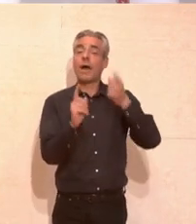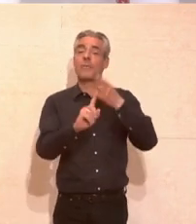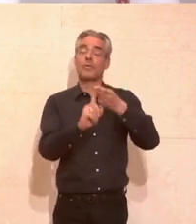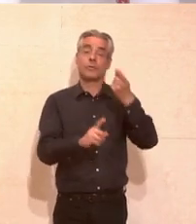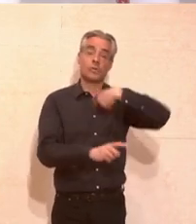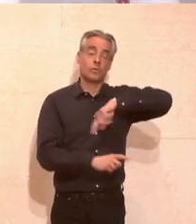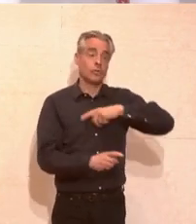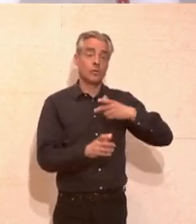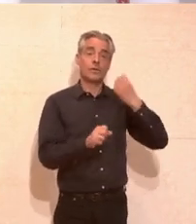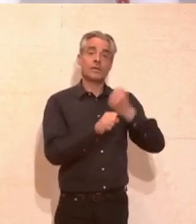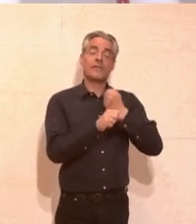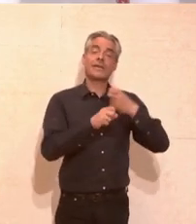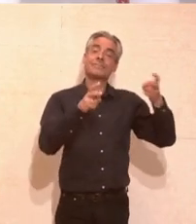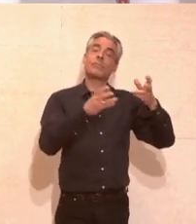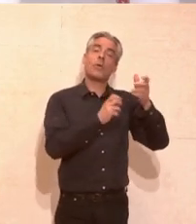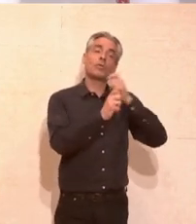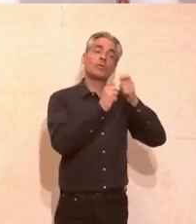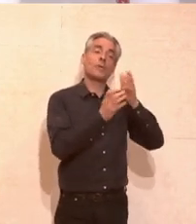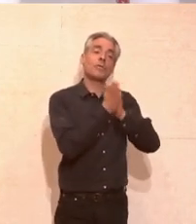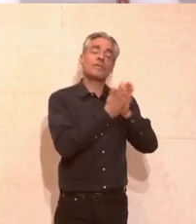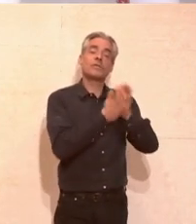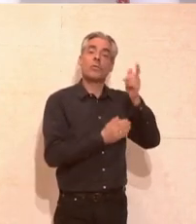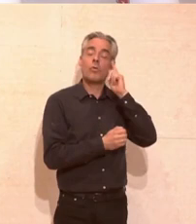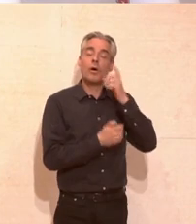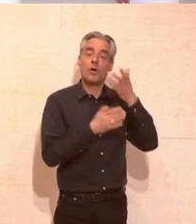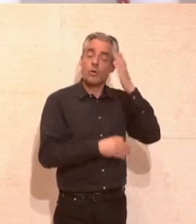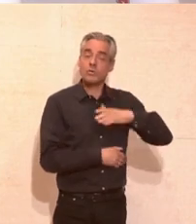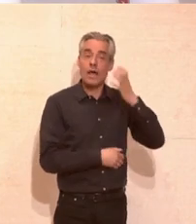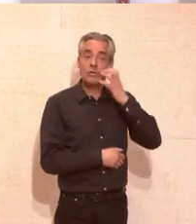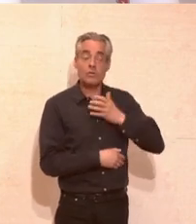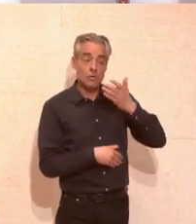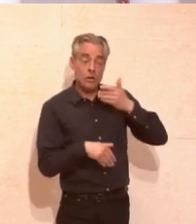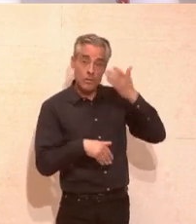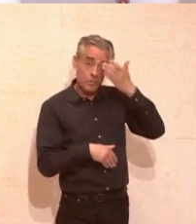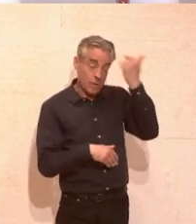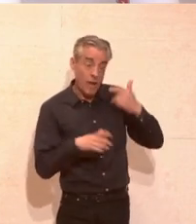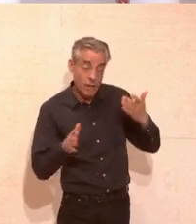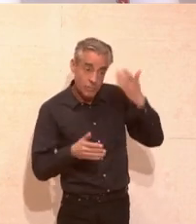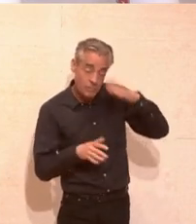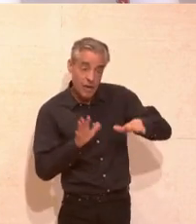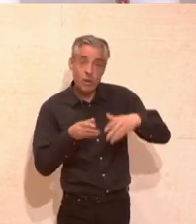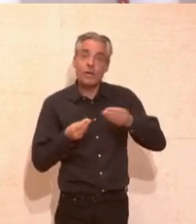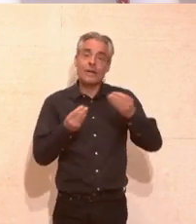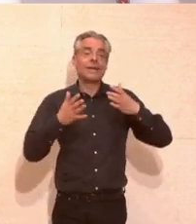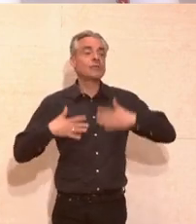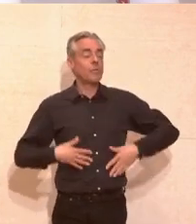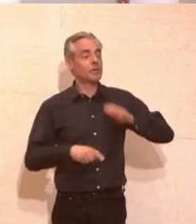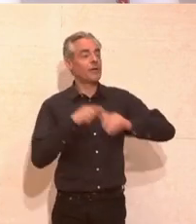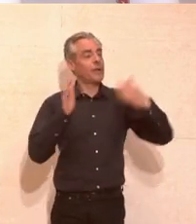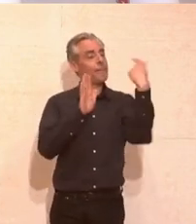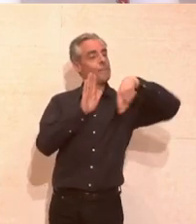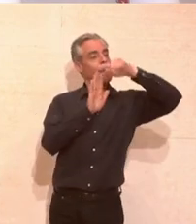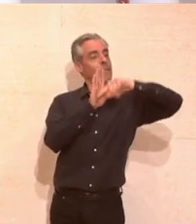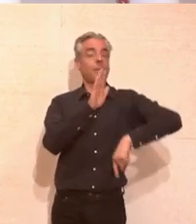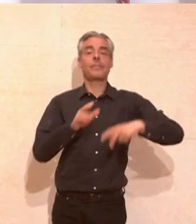on entretien motivationnel, parce qu'on sait très bien avec les adolescents ce qui ne marche pas, c'est de leur donner la liste des comportements à faire et l'hygiène de